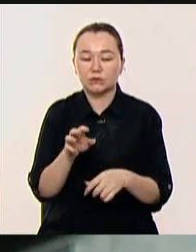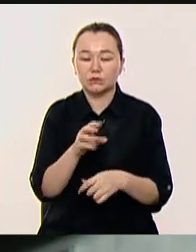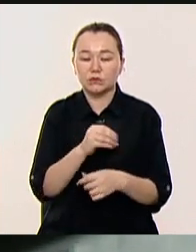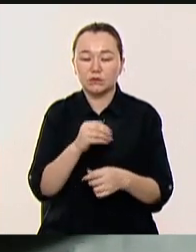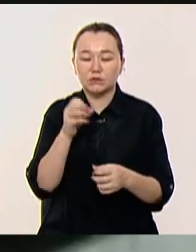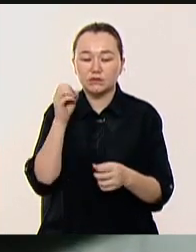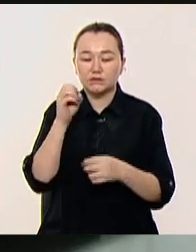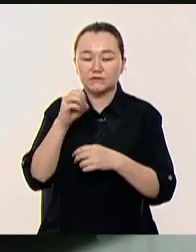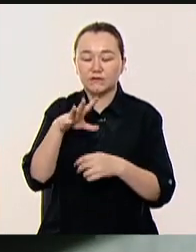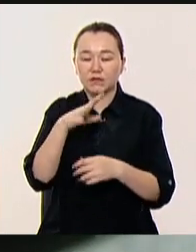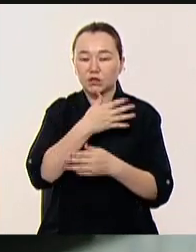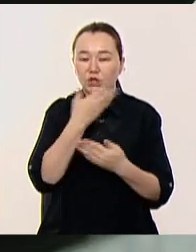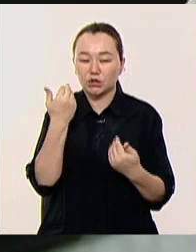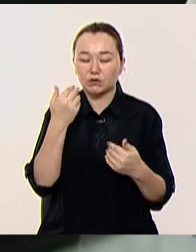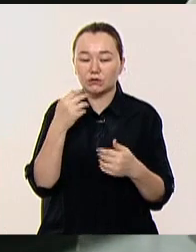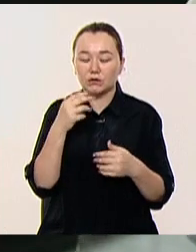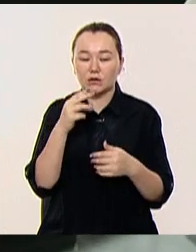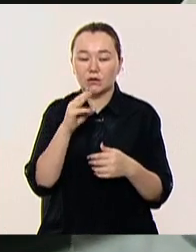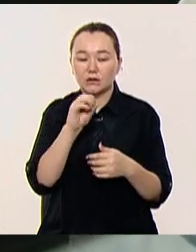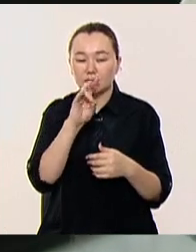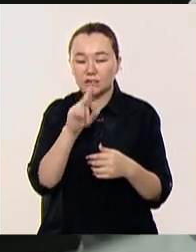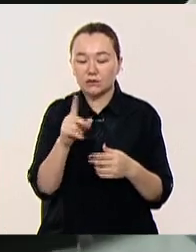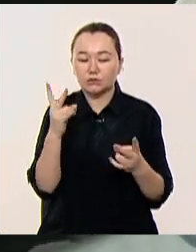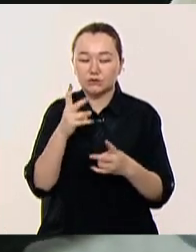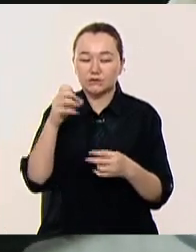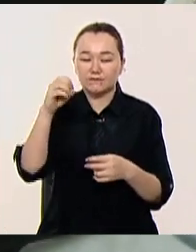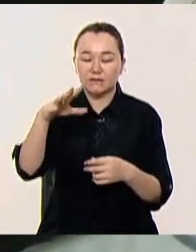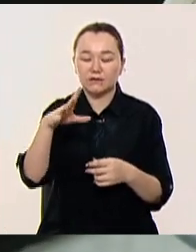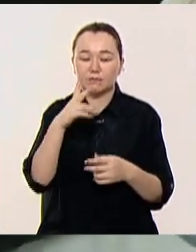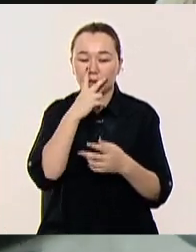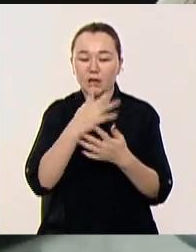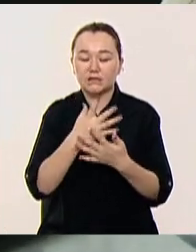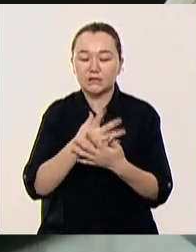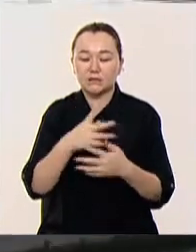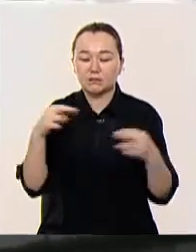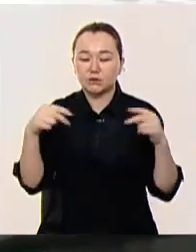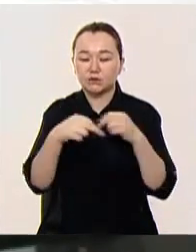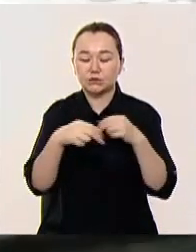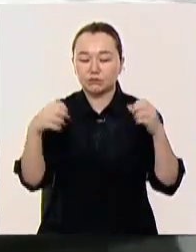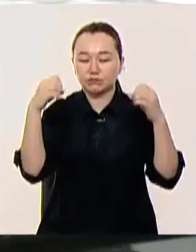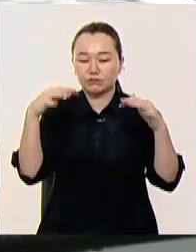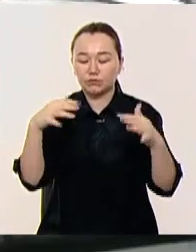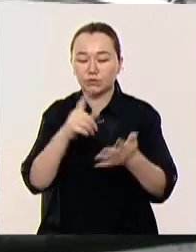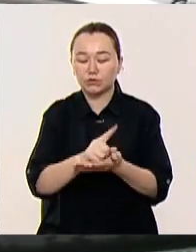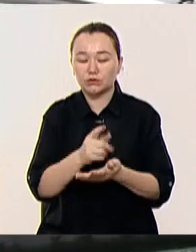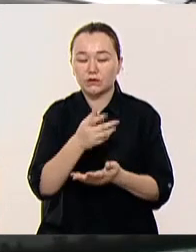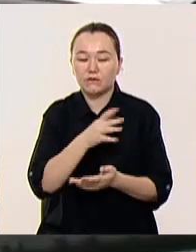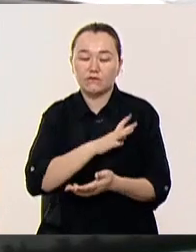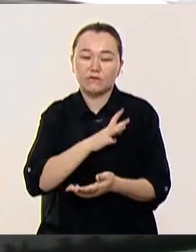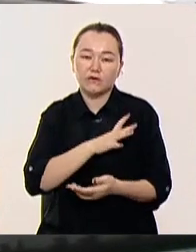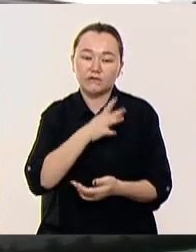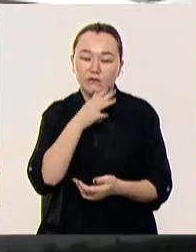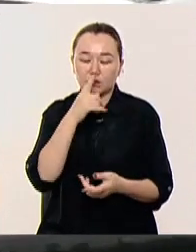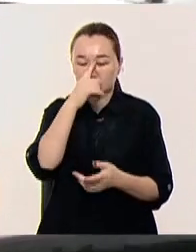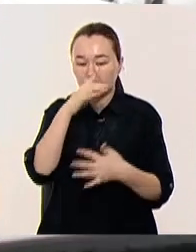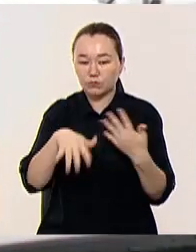не освещается ничего, тень. Надо освещать пешеходные. Ну, в темное время тут бывает, что